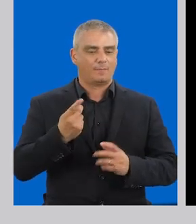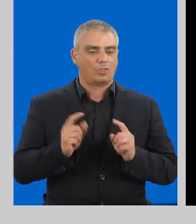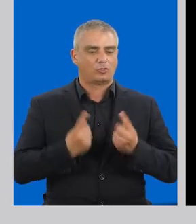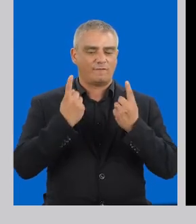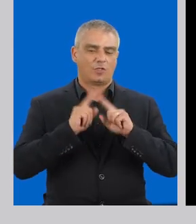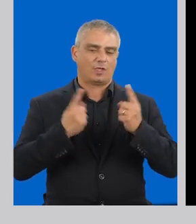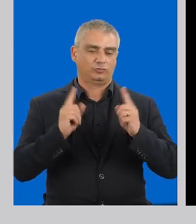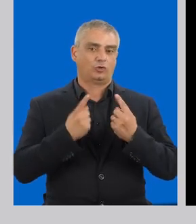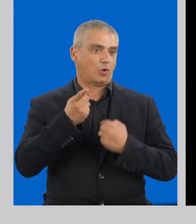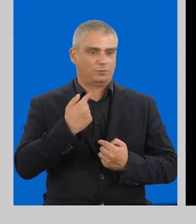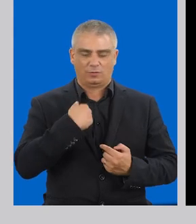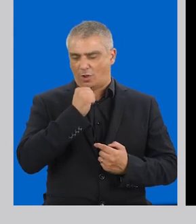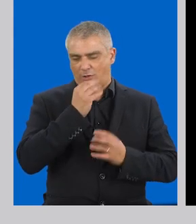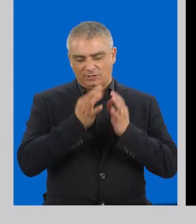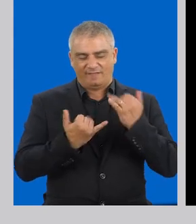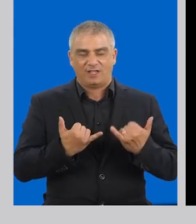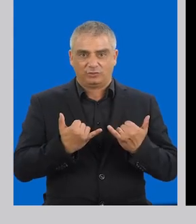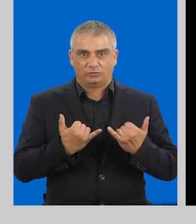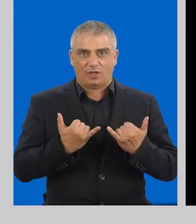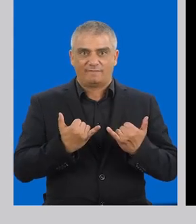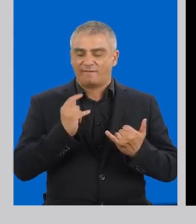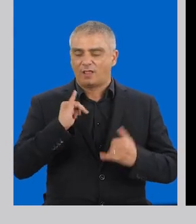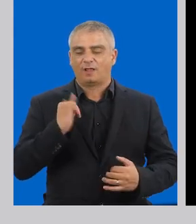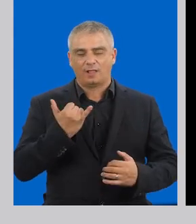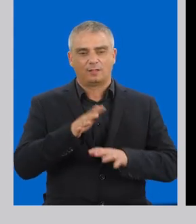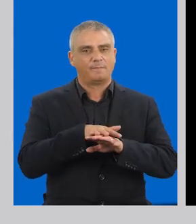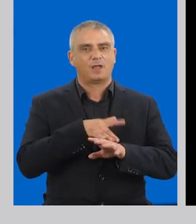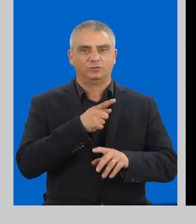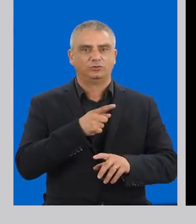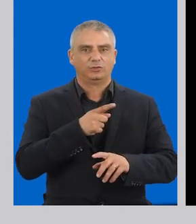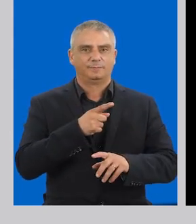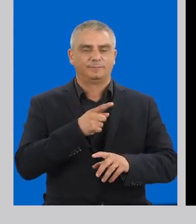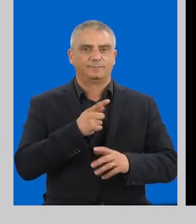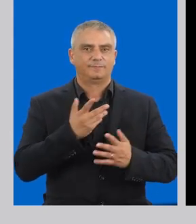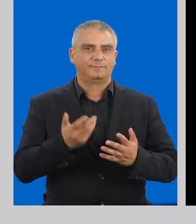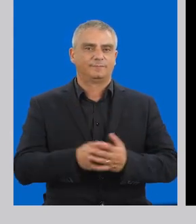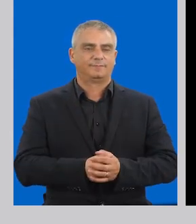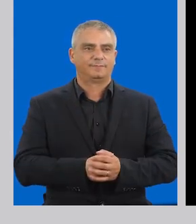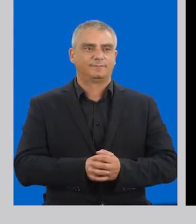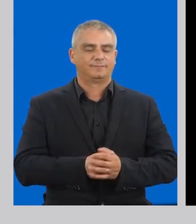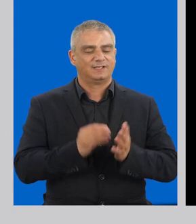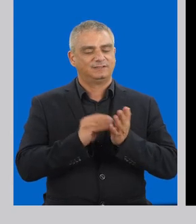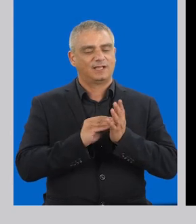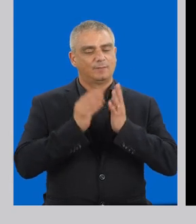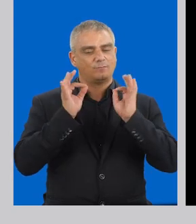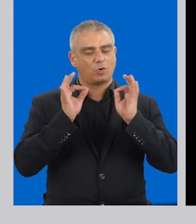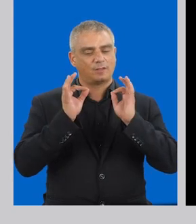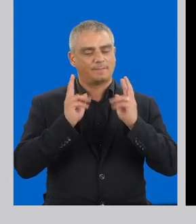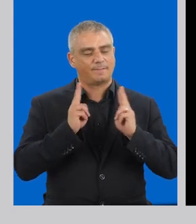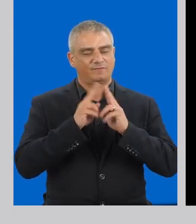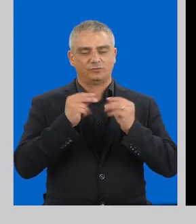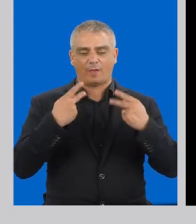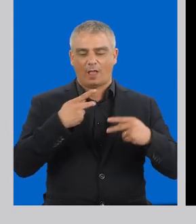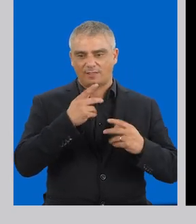בתופעות אחרות שקורות שאני לא אפרט כאן אבל א בהחלט מרגישים א את הצרכים המיוחדים